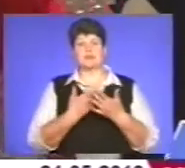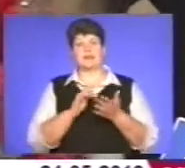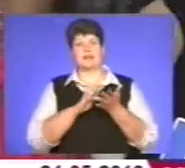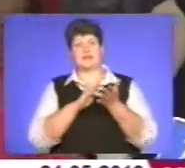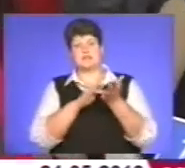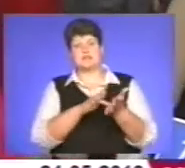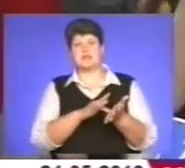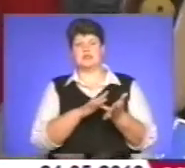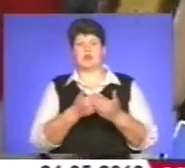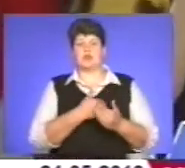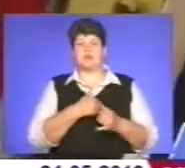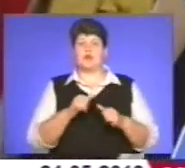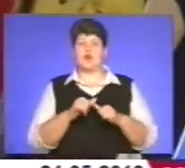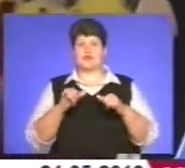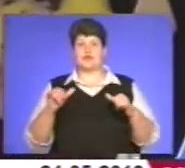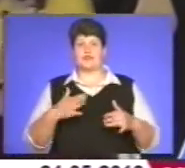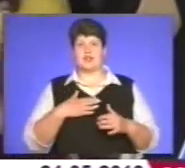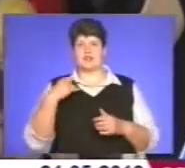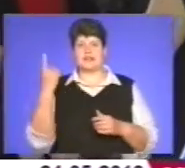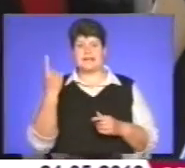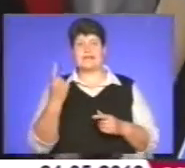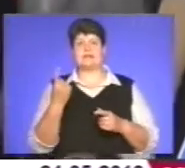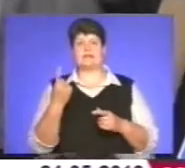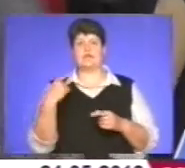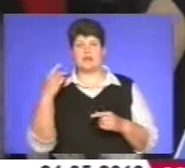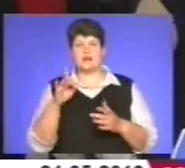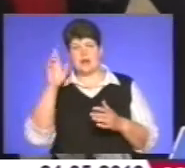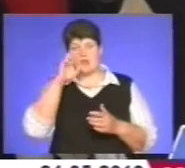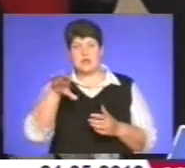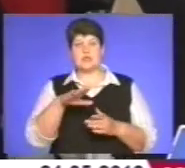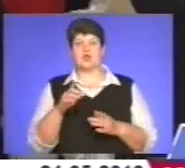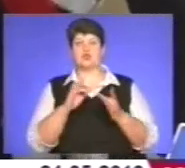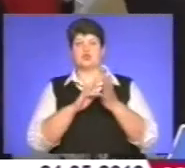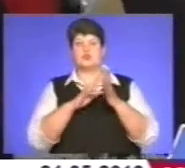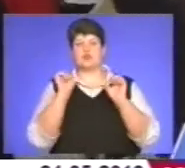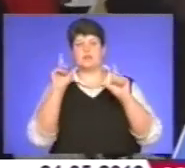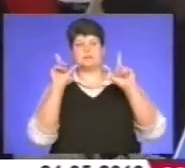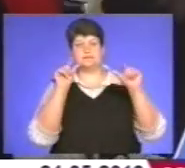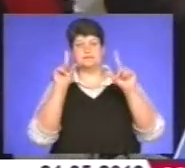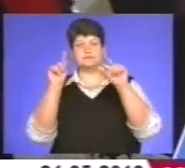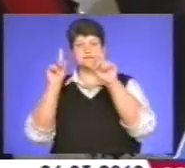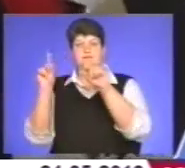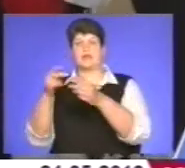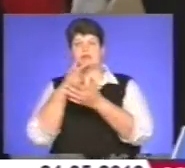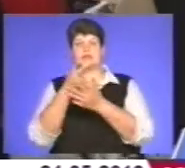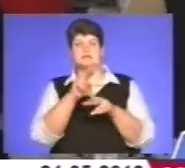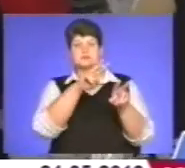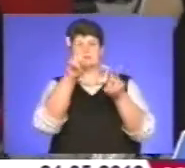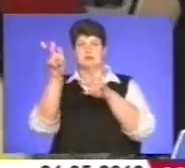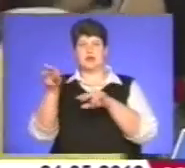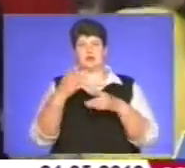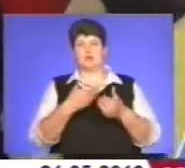туристичний. Хотілося б розвивати в нашій країні туризм, щоб люди мали можливість виїжджати, дивитися на все, що навколо нас,